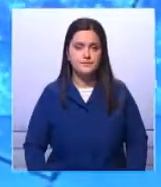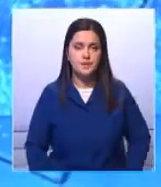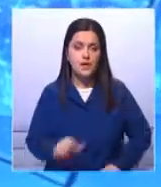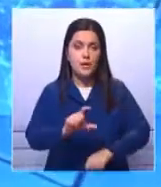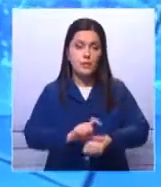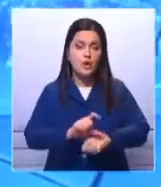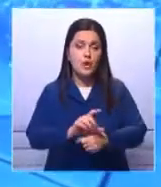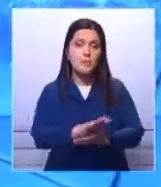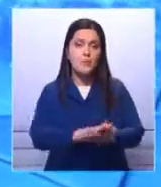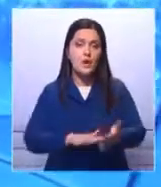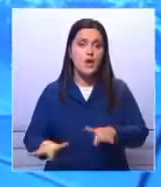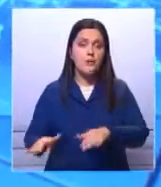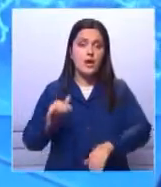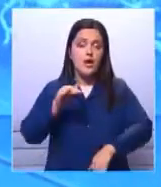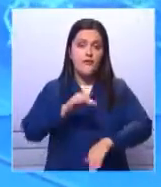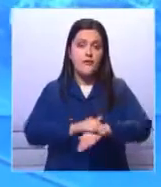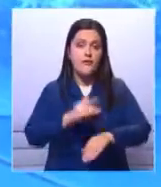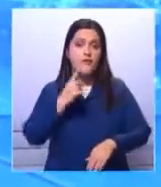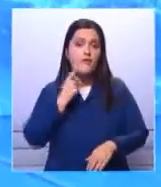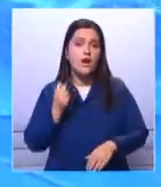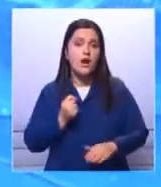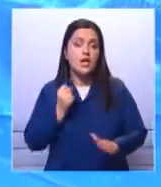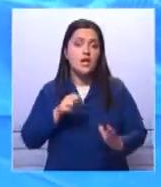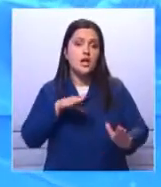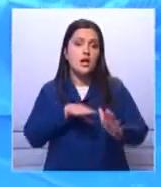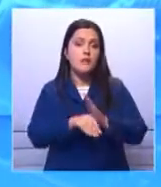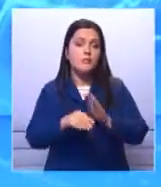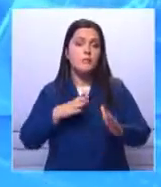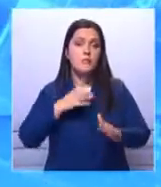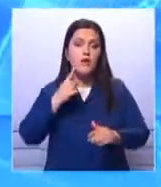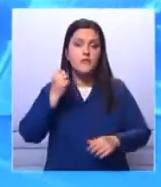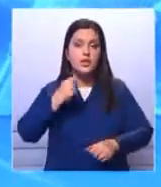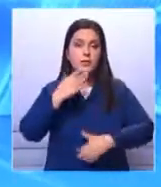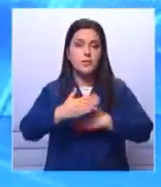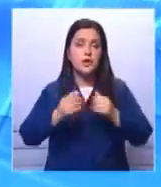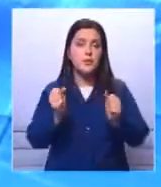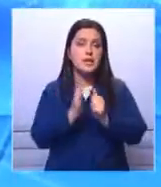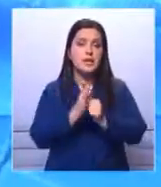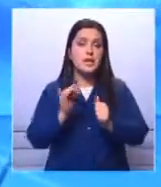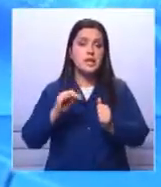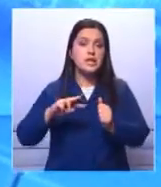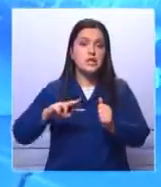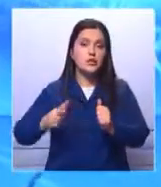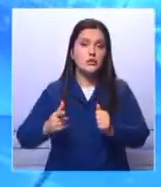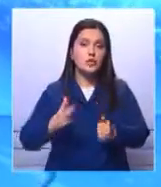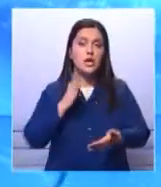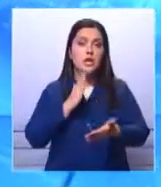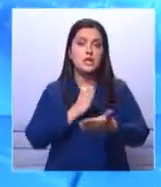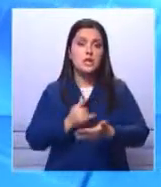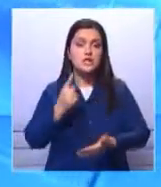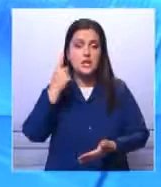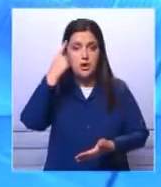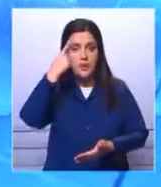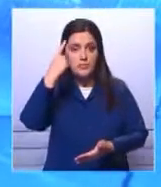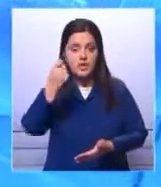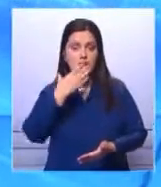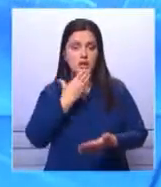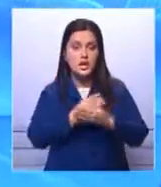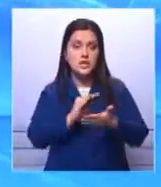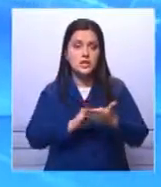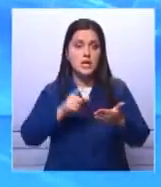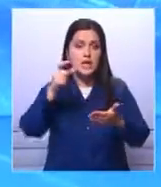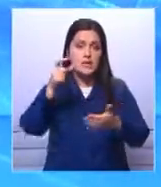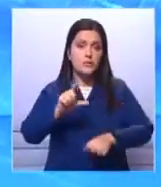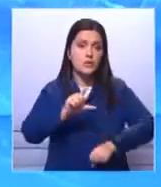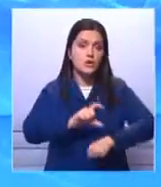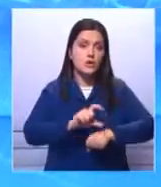В Турции продолжаются операции по выявлению военных, причастных к попытке военного переворота 15 июля. Как сообщает наш